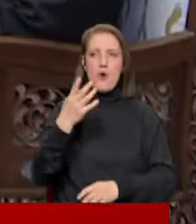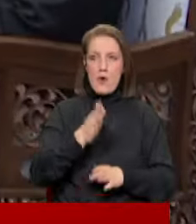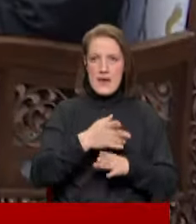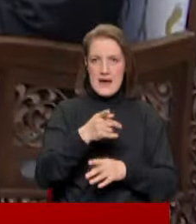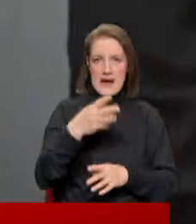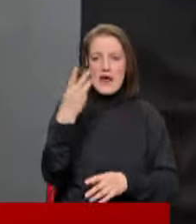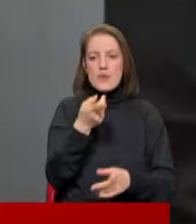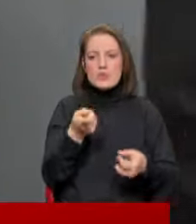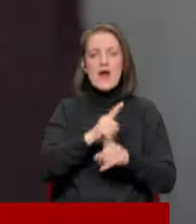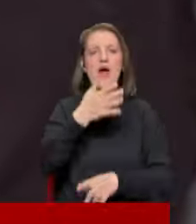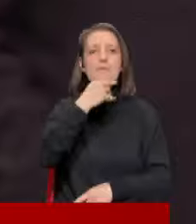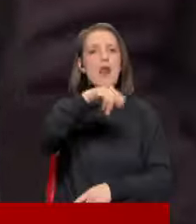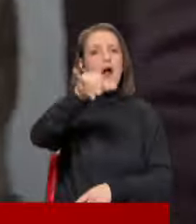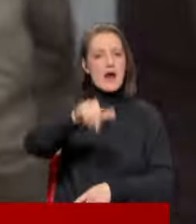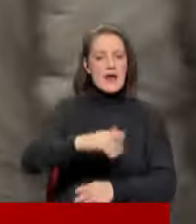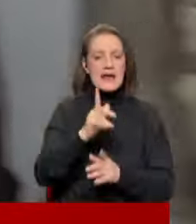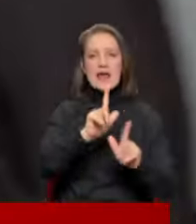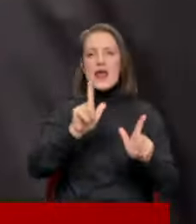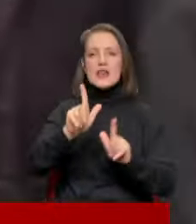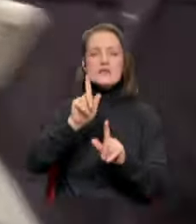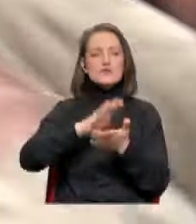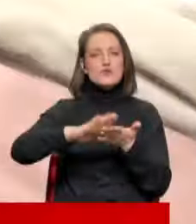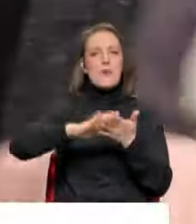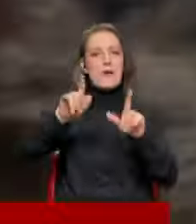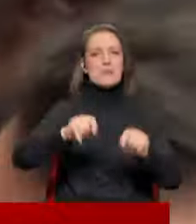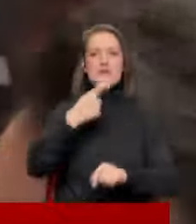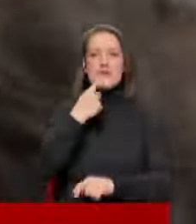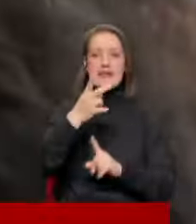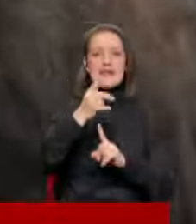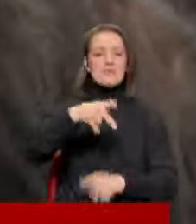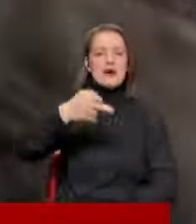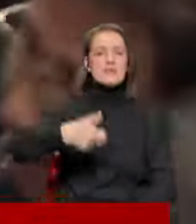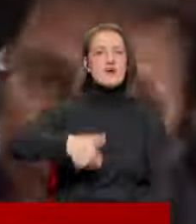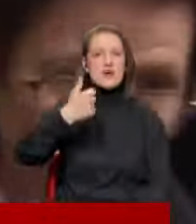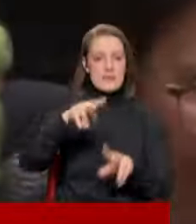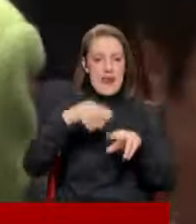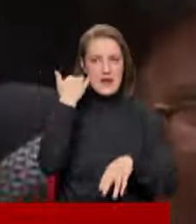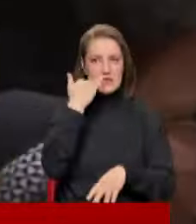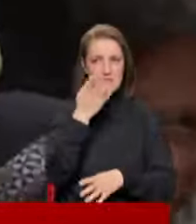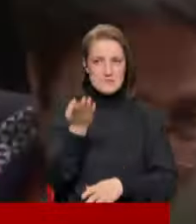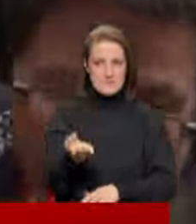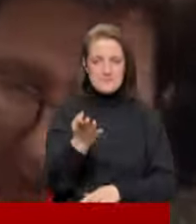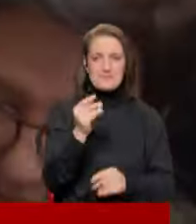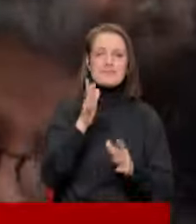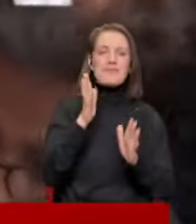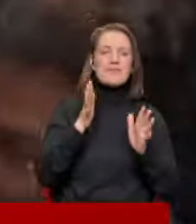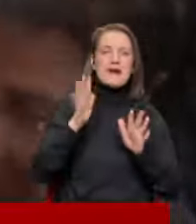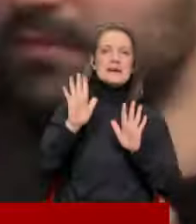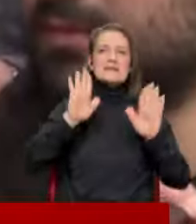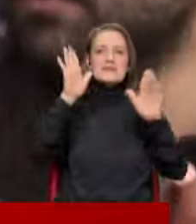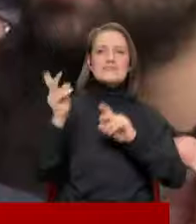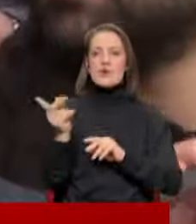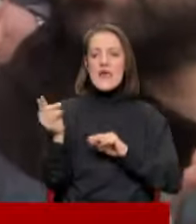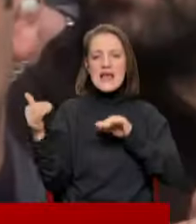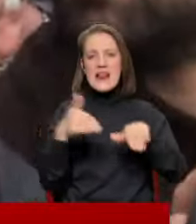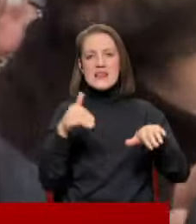aksine emekliler haklı gerekli iyileştirmeler yapılacak dedi iyi parti lideri Akşener de sığınmacılara harcanan parayı hatırlattı